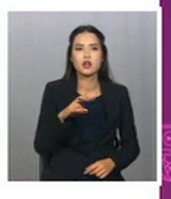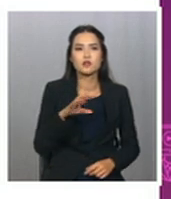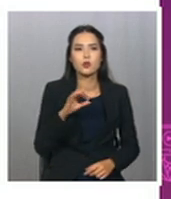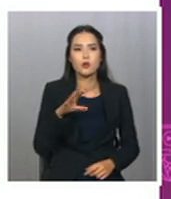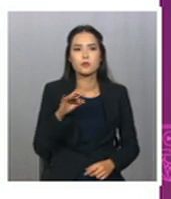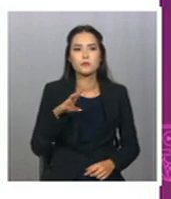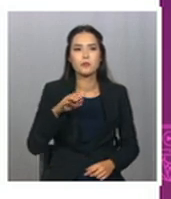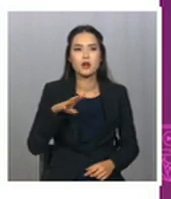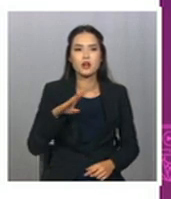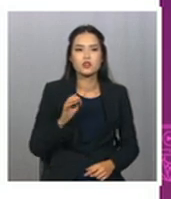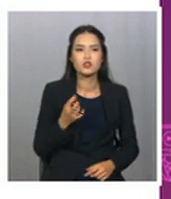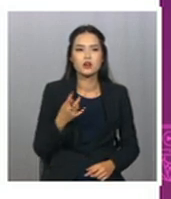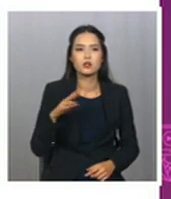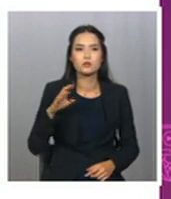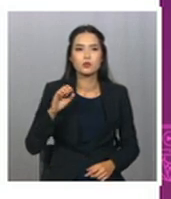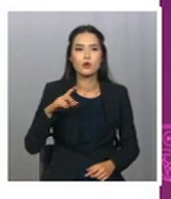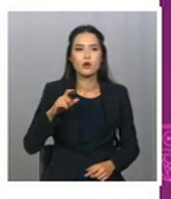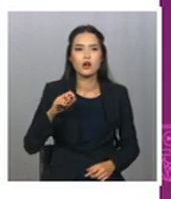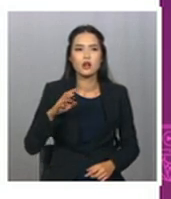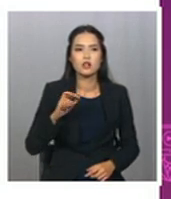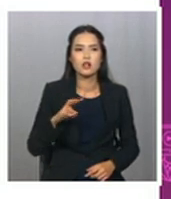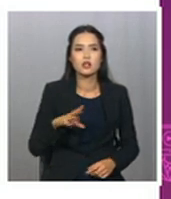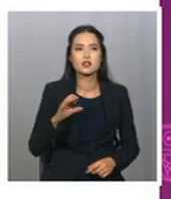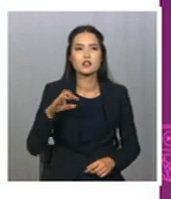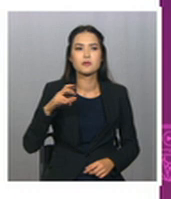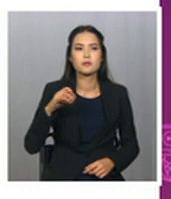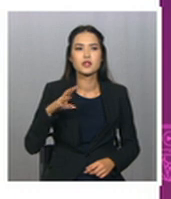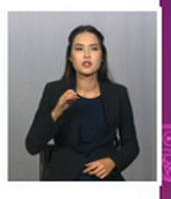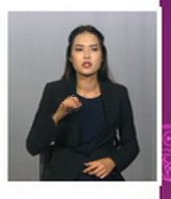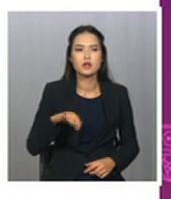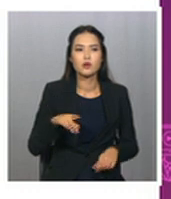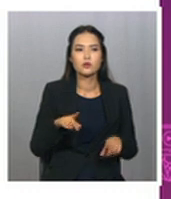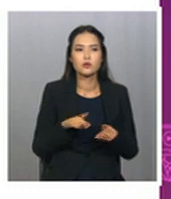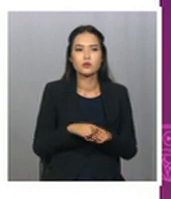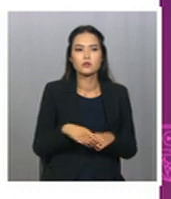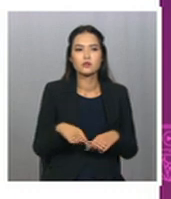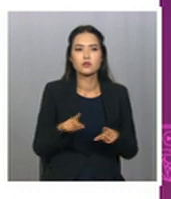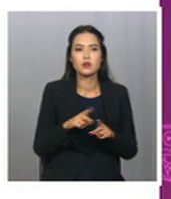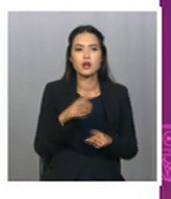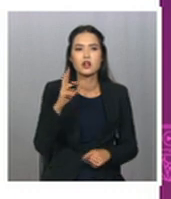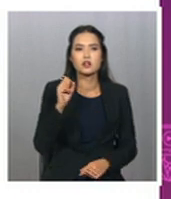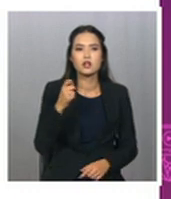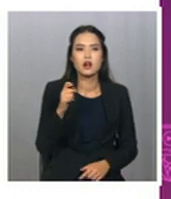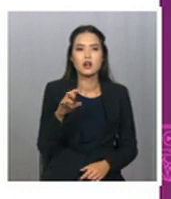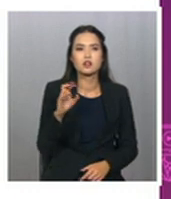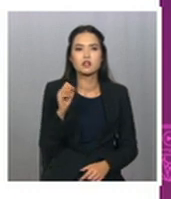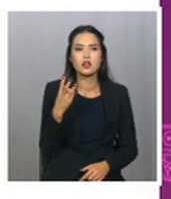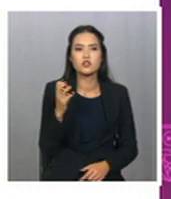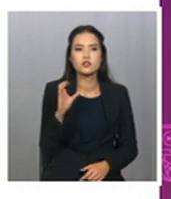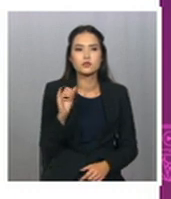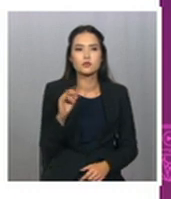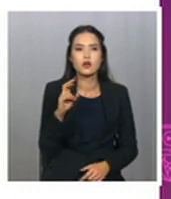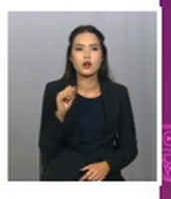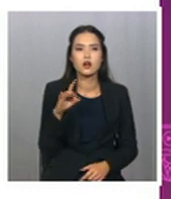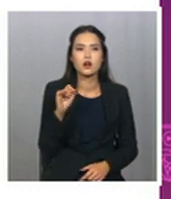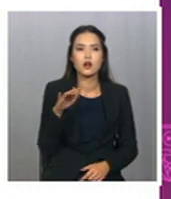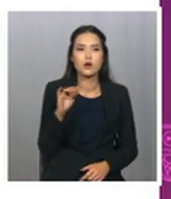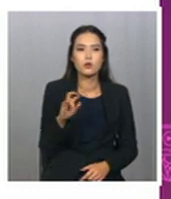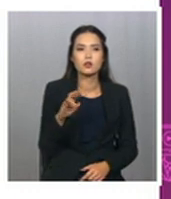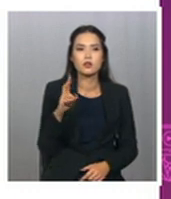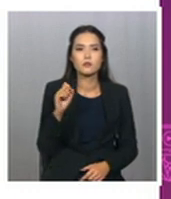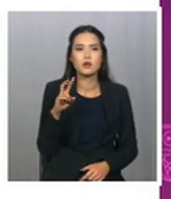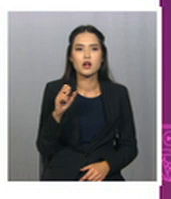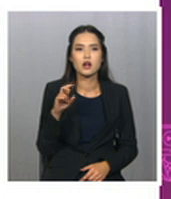машан, доғалан, семейтау секілді әйгілі биіктер, шаған, ашы су, қарауыл, бақанас, ерті